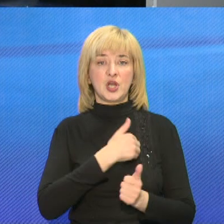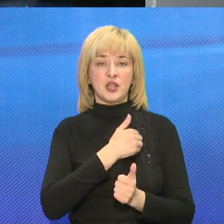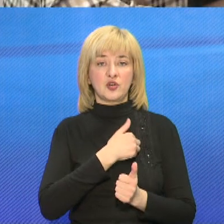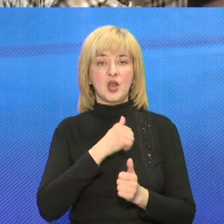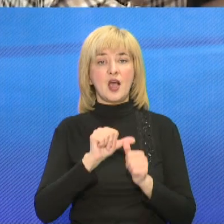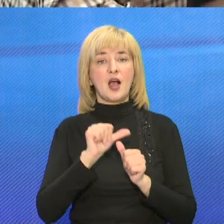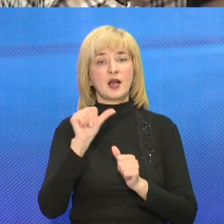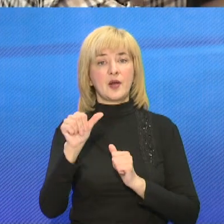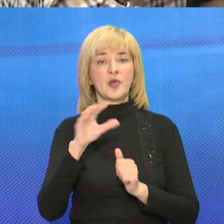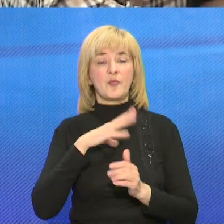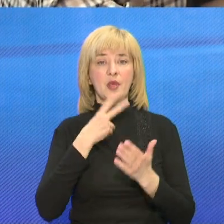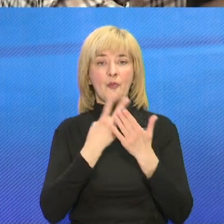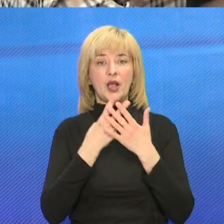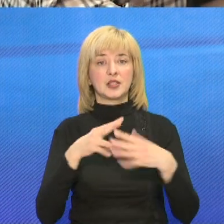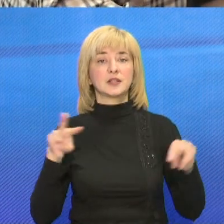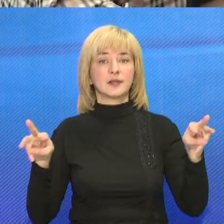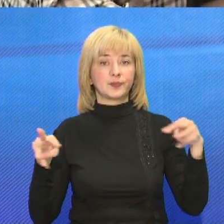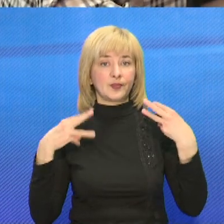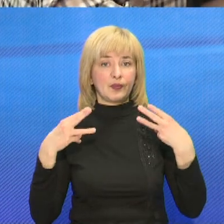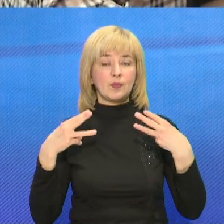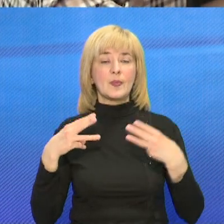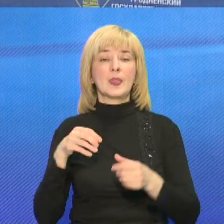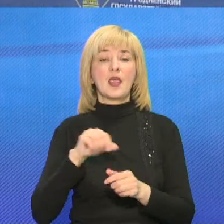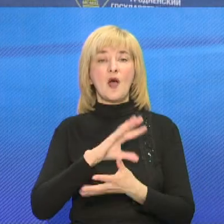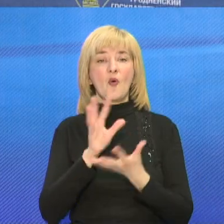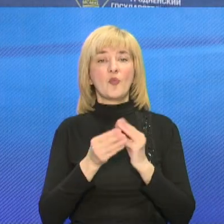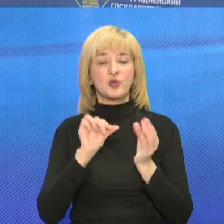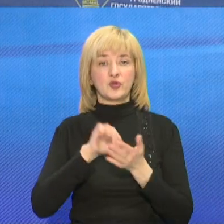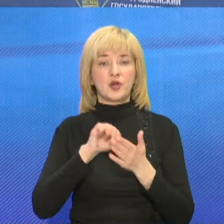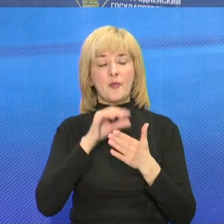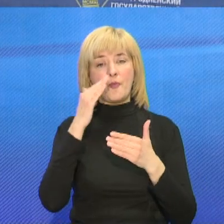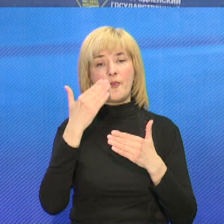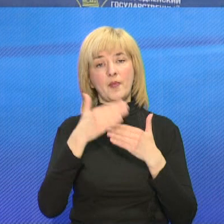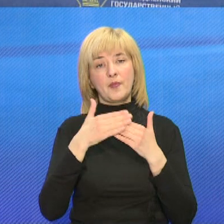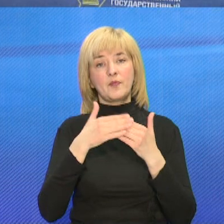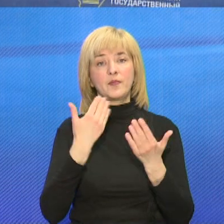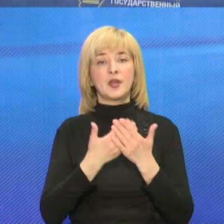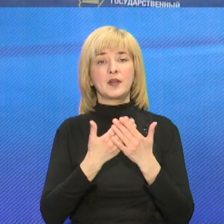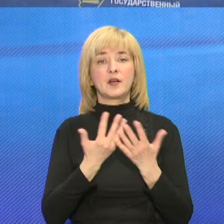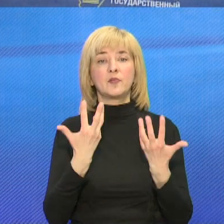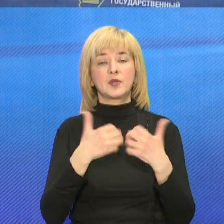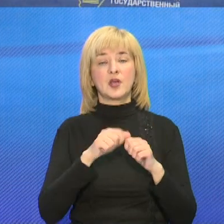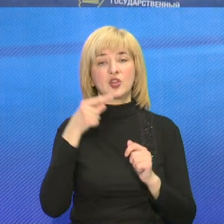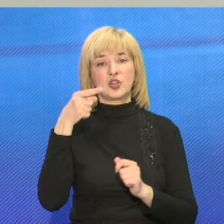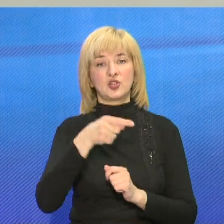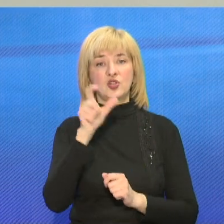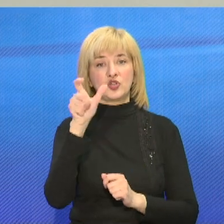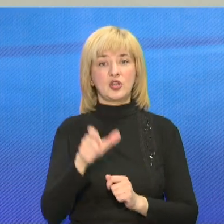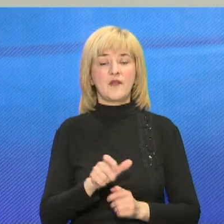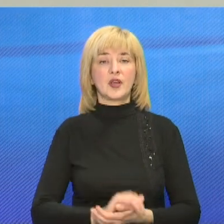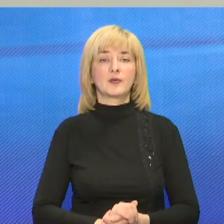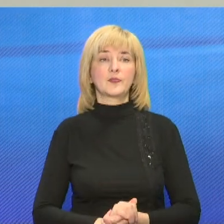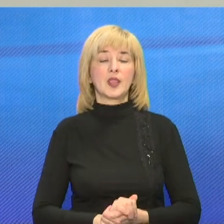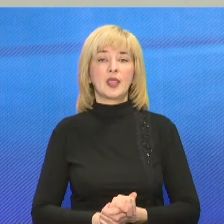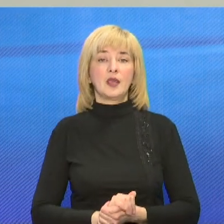того, трансляция вялася дистанційно, а агульная колькасть удельников по приблизных подліках склала 1000 человек. К